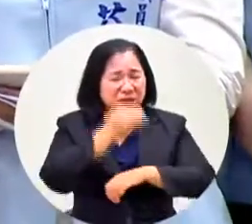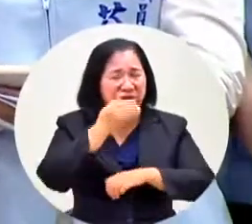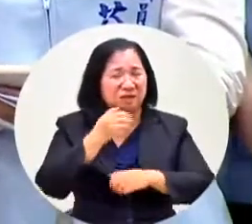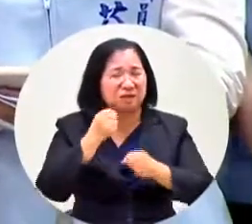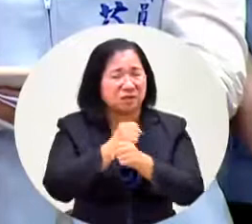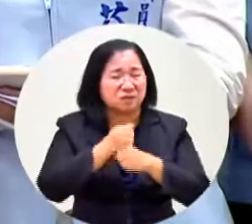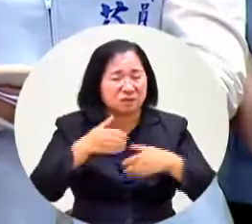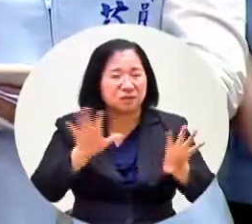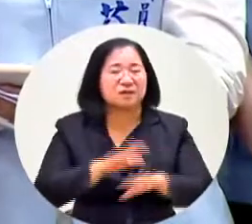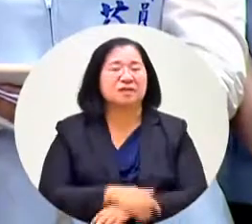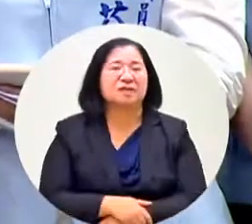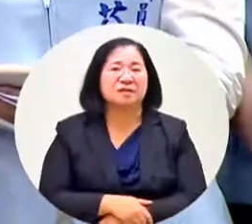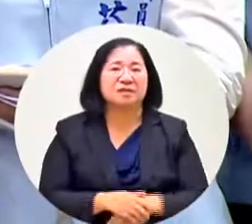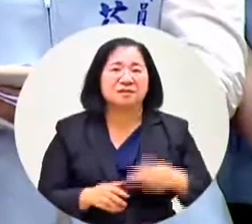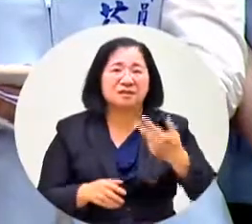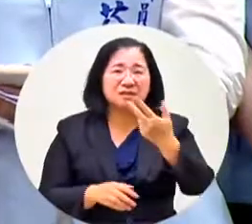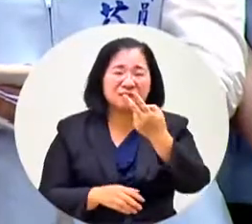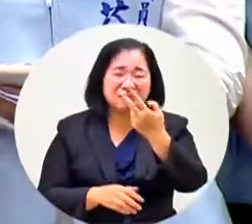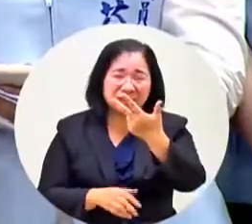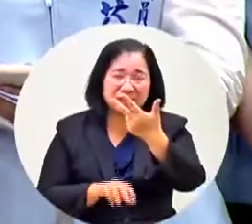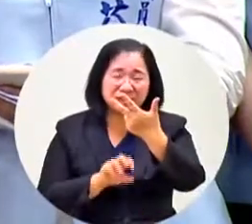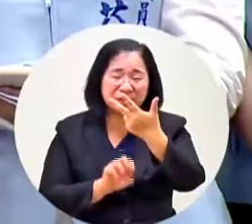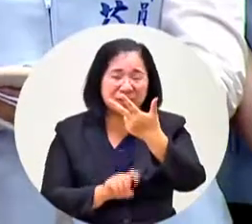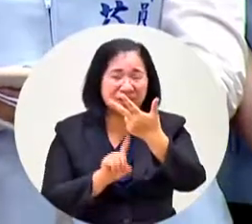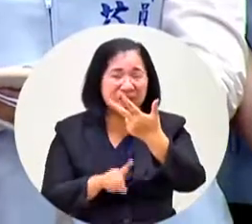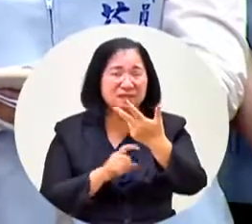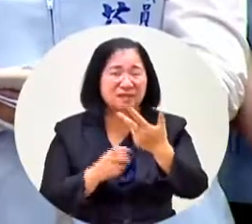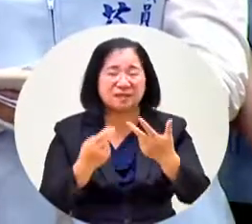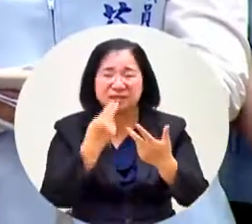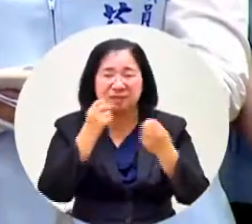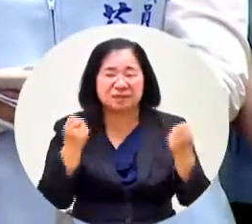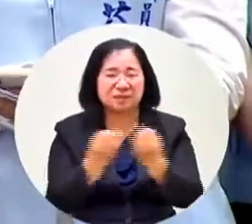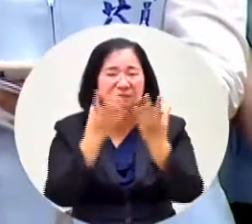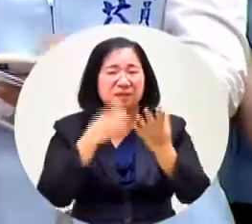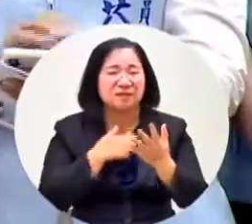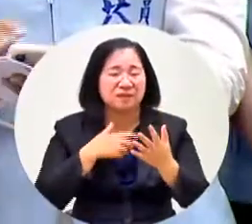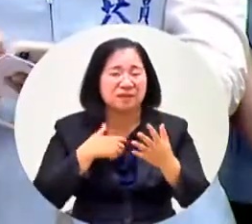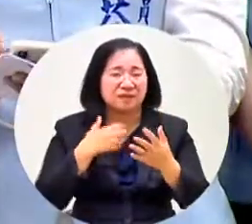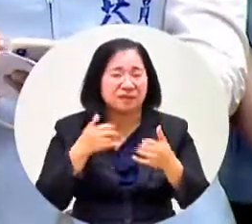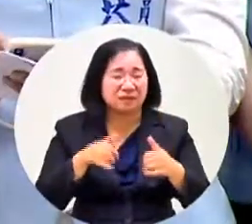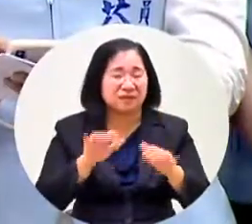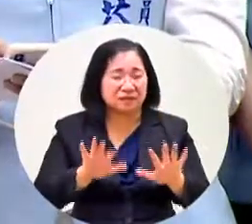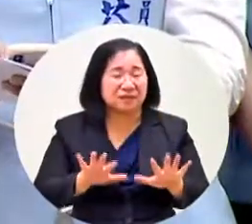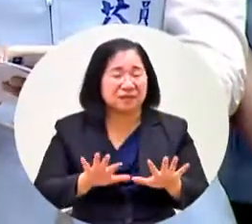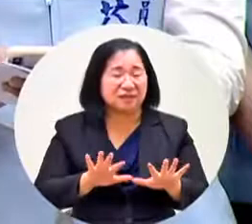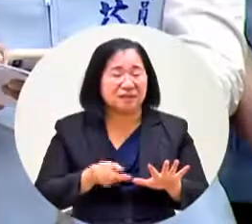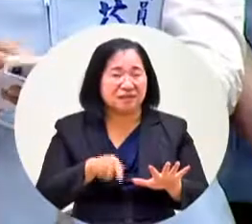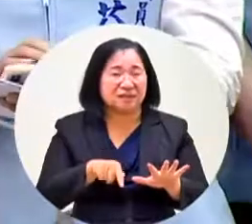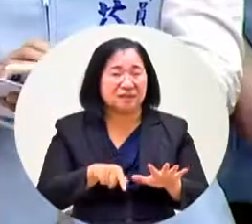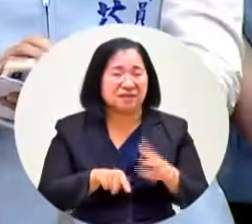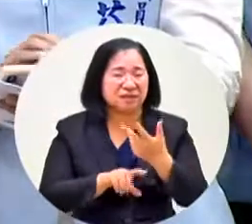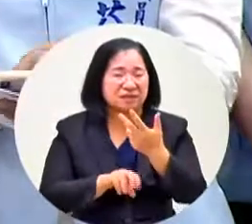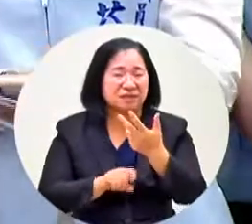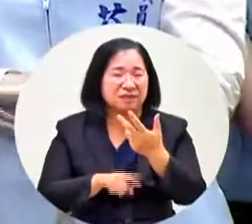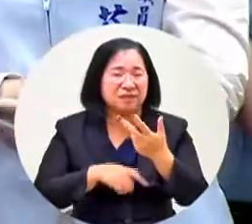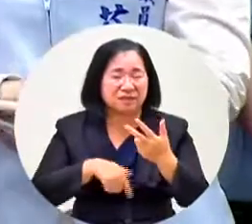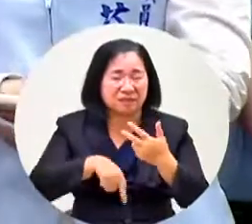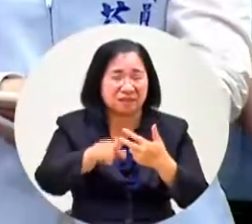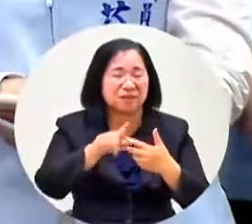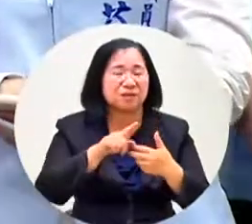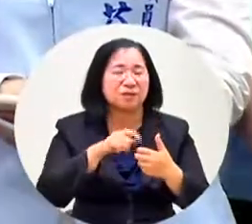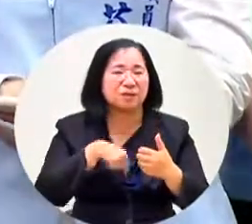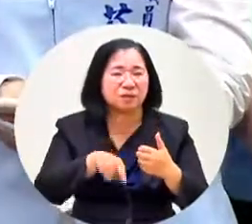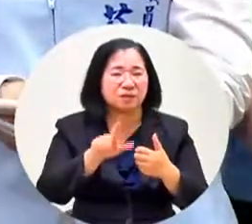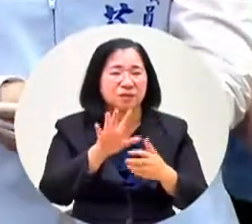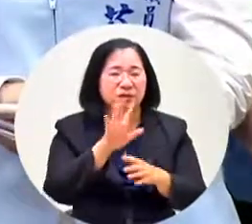你连伊免遮拼，9点就下班呐、啊。这咱总统府的秘书长讲的。9点就下班啦、啊，所有民意代表9点就下班